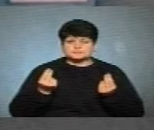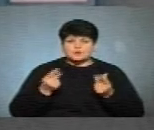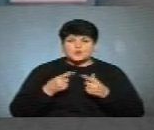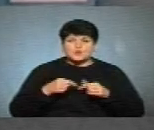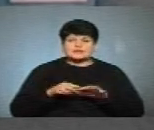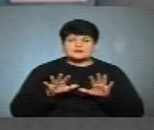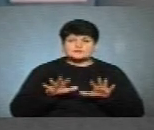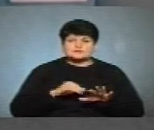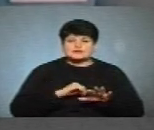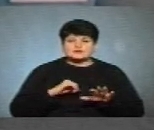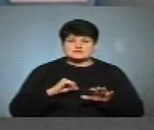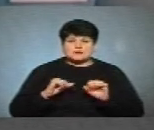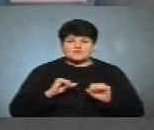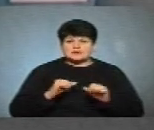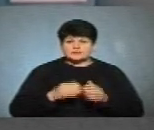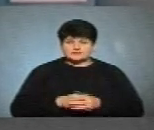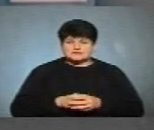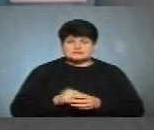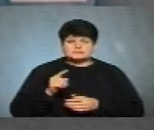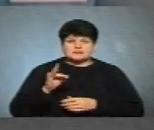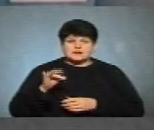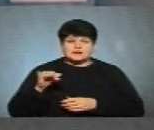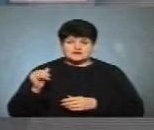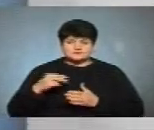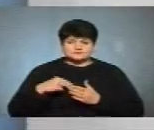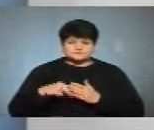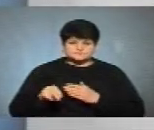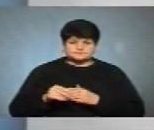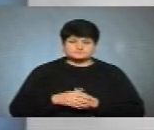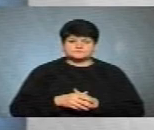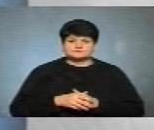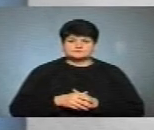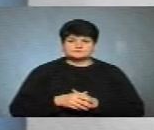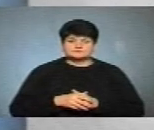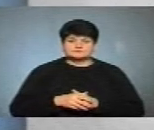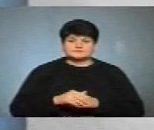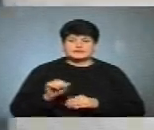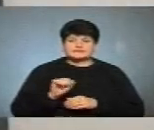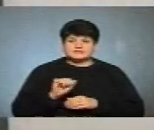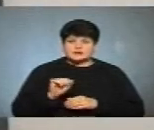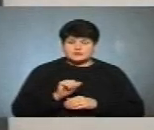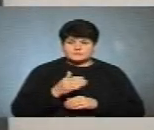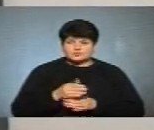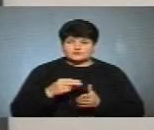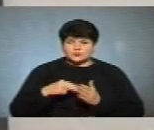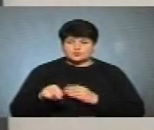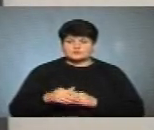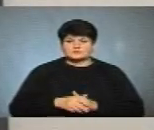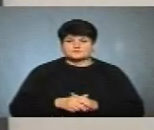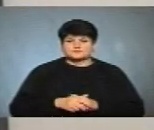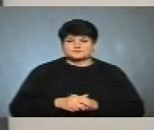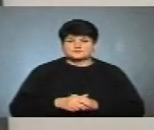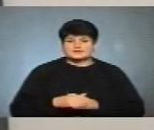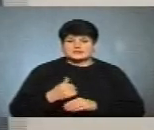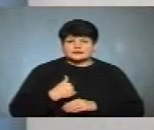органів місцевого самоврядування, в Збаржі закуплено. В Теребовлі закуплено.